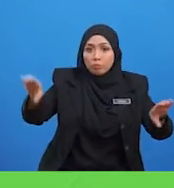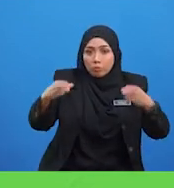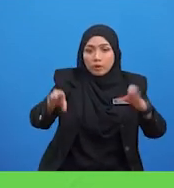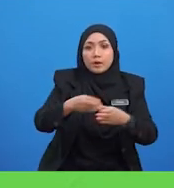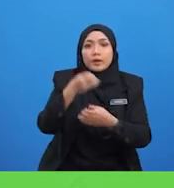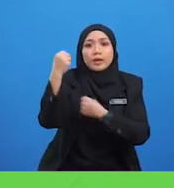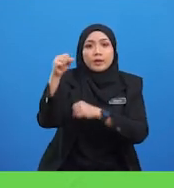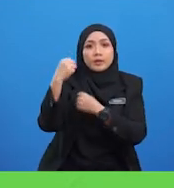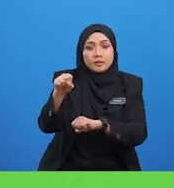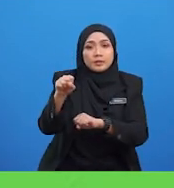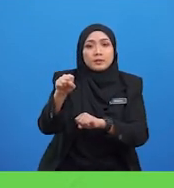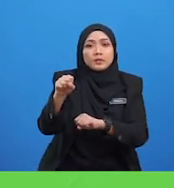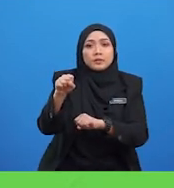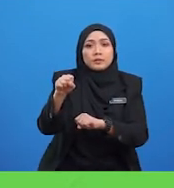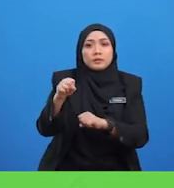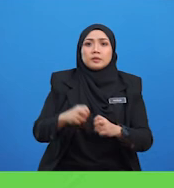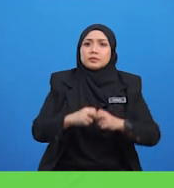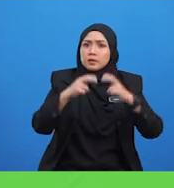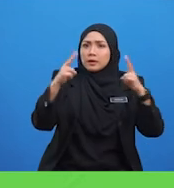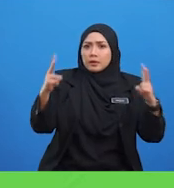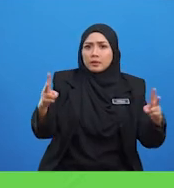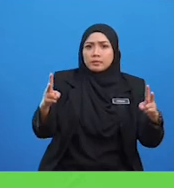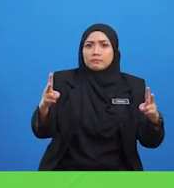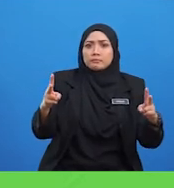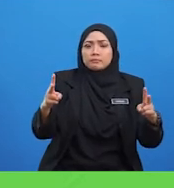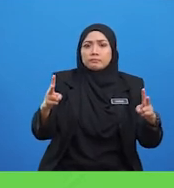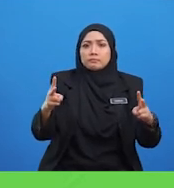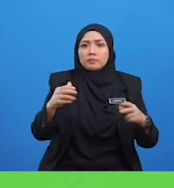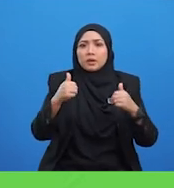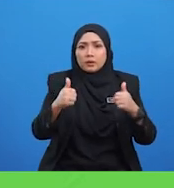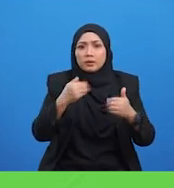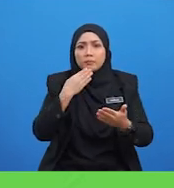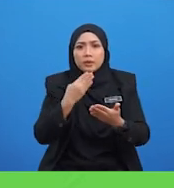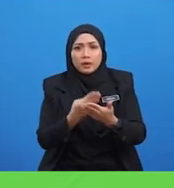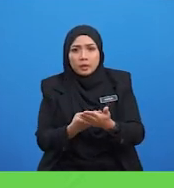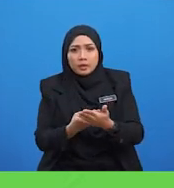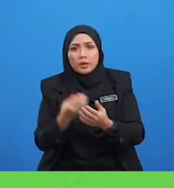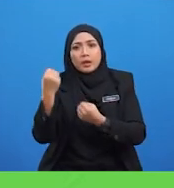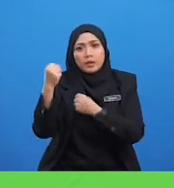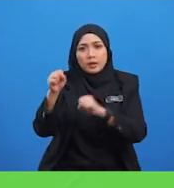sangat-sangat bermanfaat buat atlet semasa bertanding.